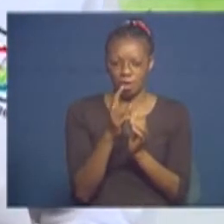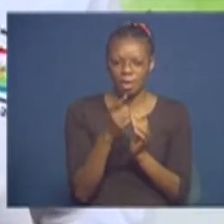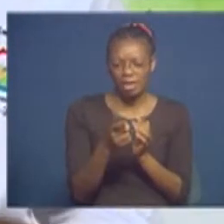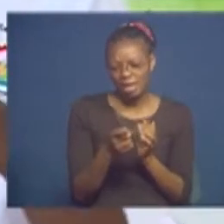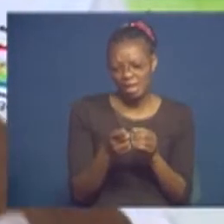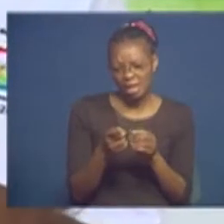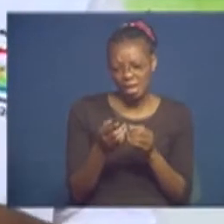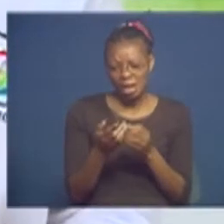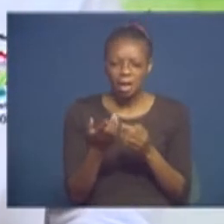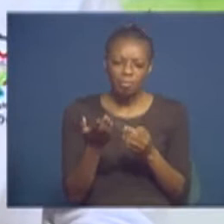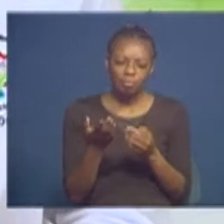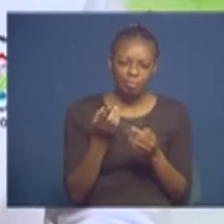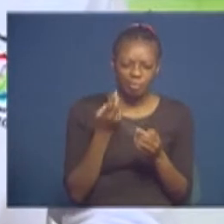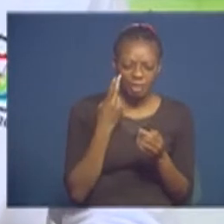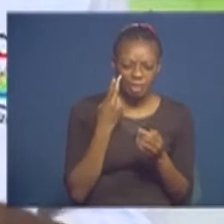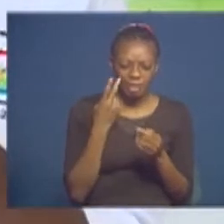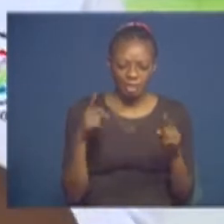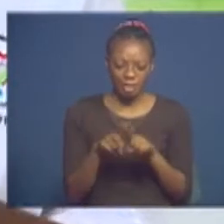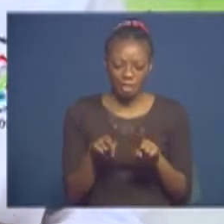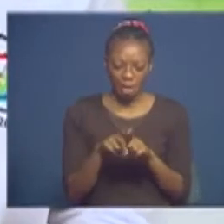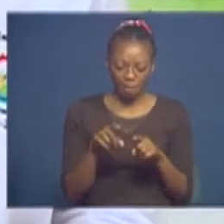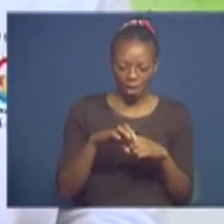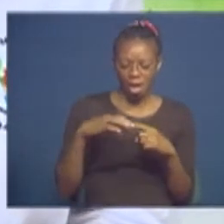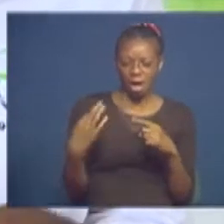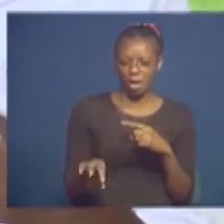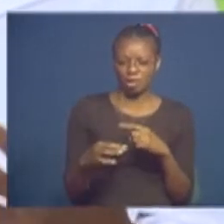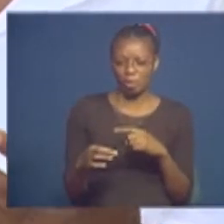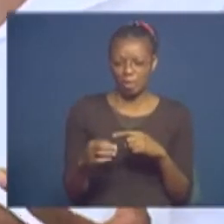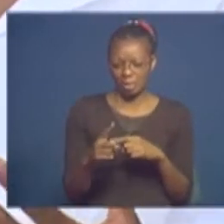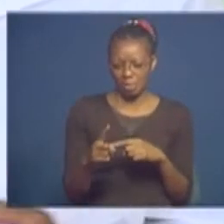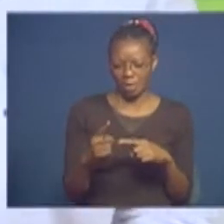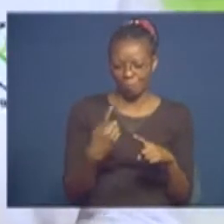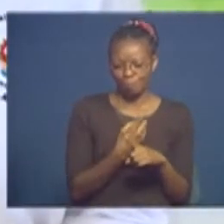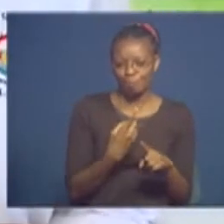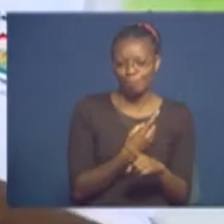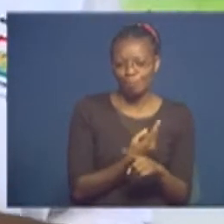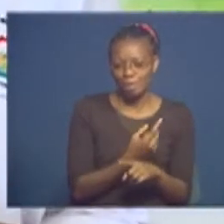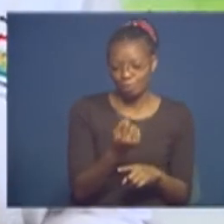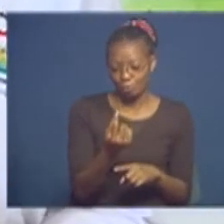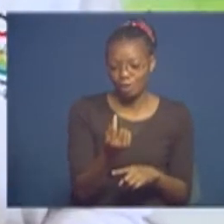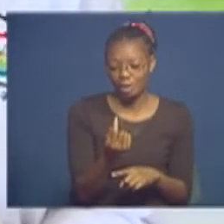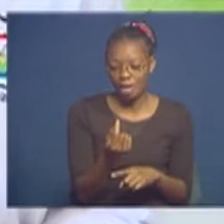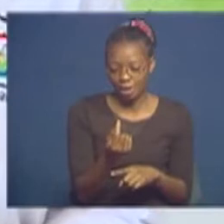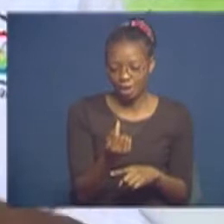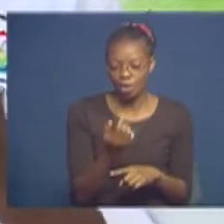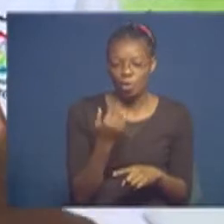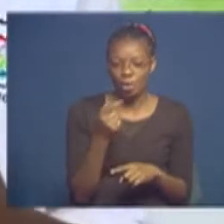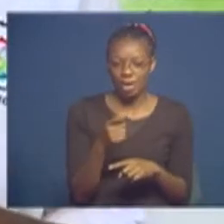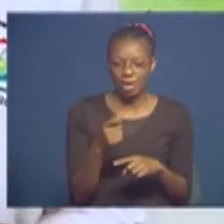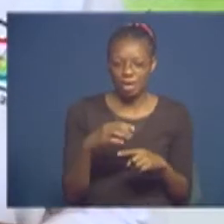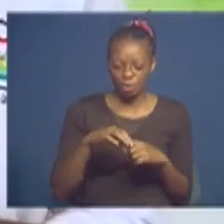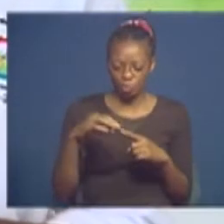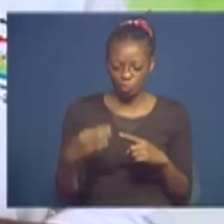ya kiasili, si ile ambayo tunazoea, ile ilikuwa ilitoka Europa. Lakini ile ya kiasili iko na